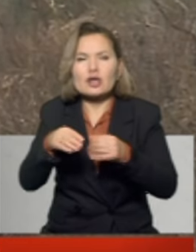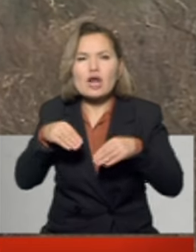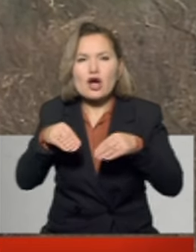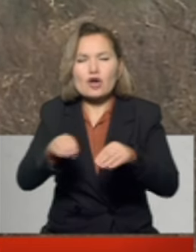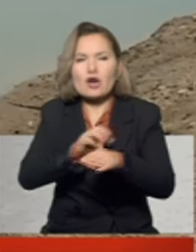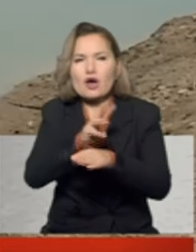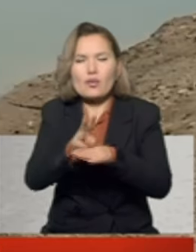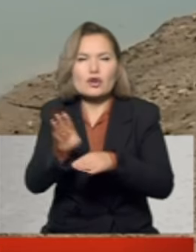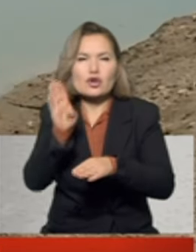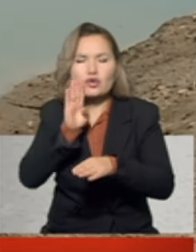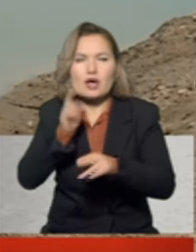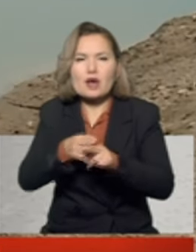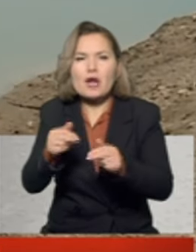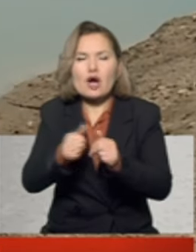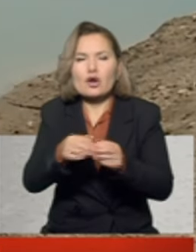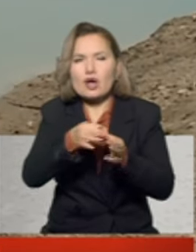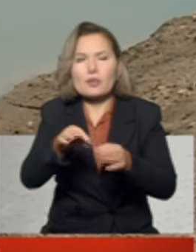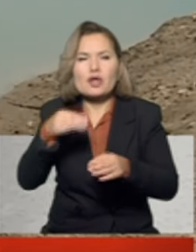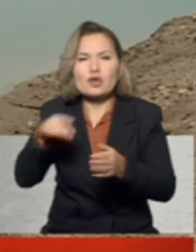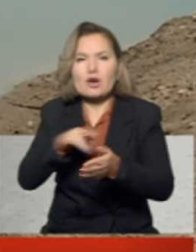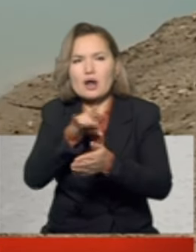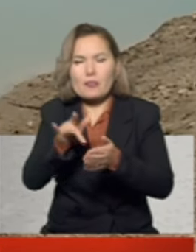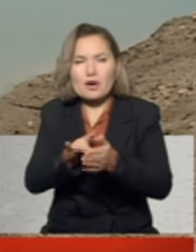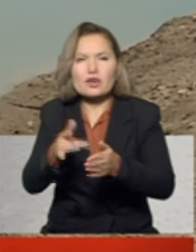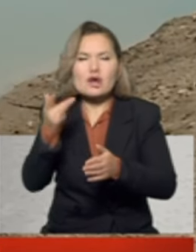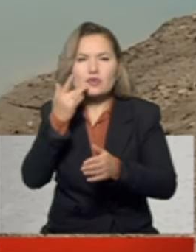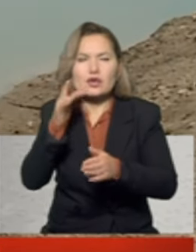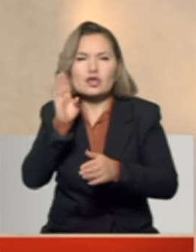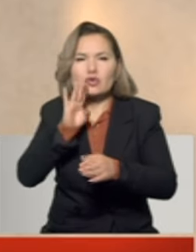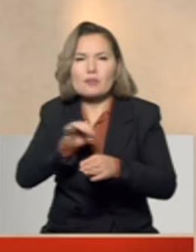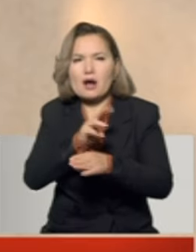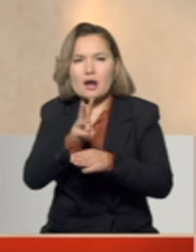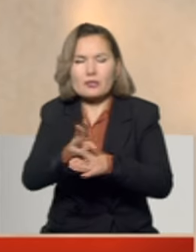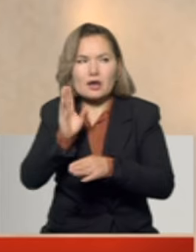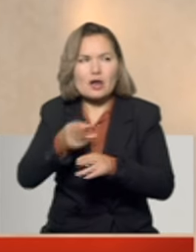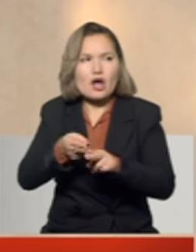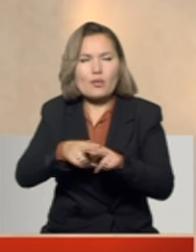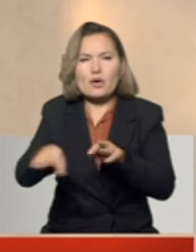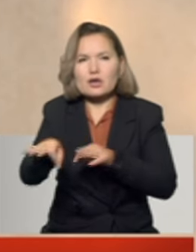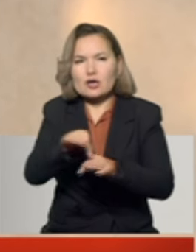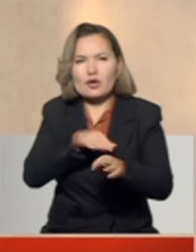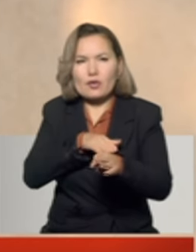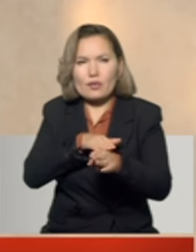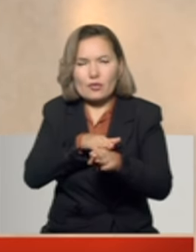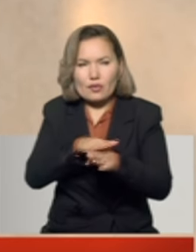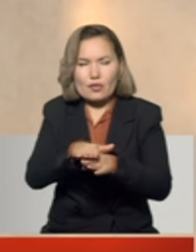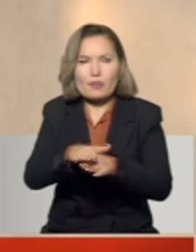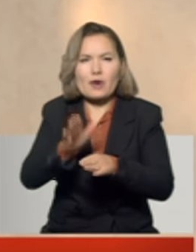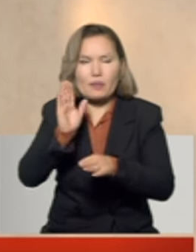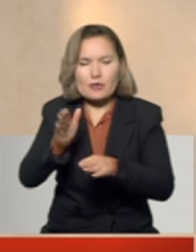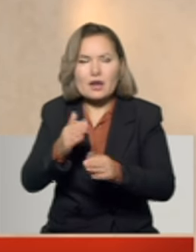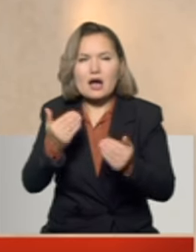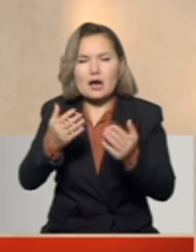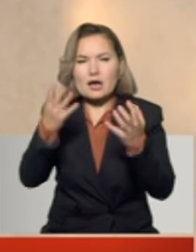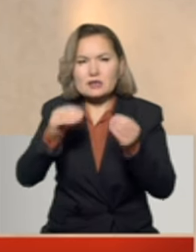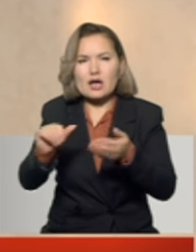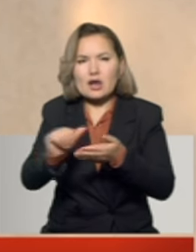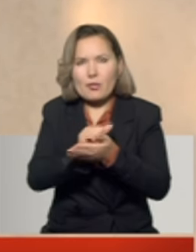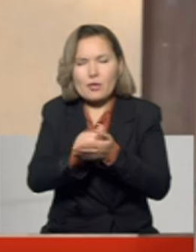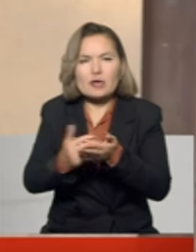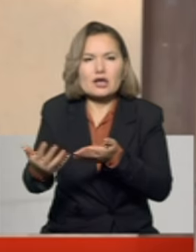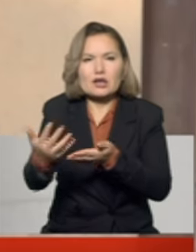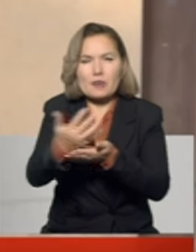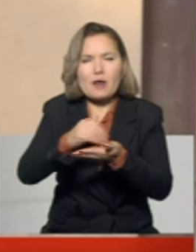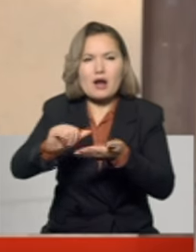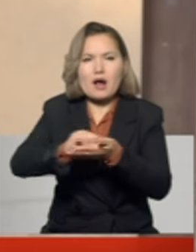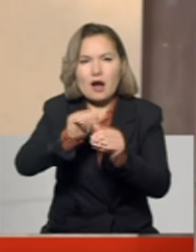Әрі көршілес аудандар мен Түркістан қаласында ағын сумен қамтиды. Бұл жоба қазіргі таңда қарау документтерді жинақталу